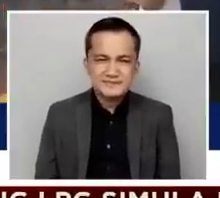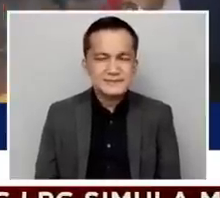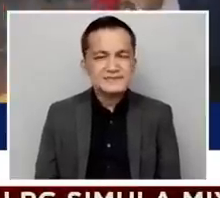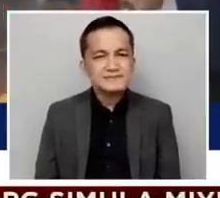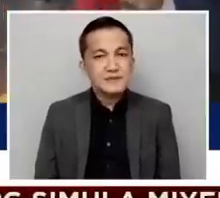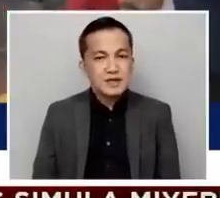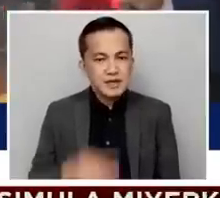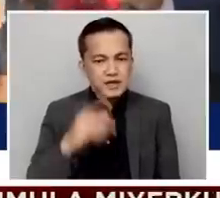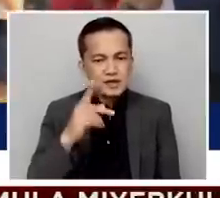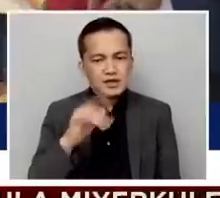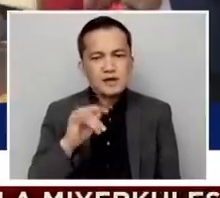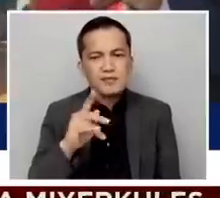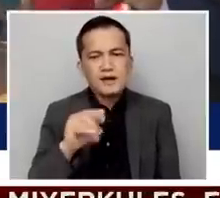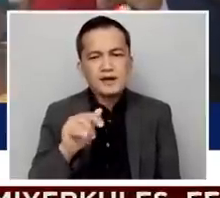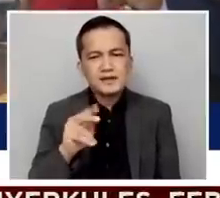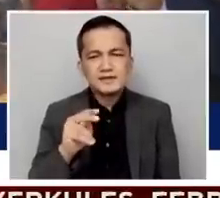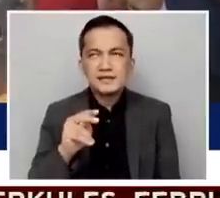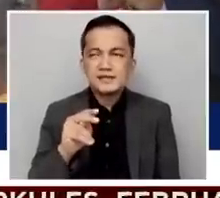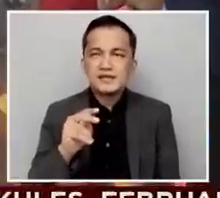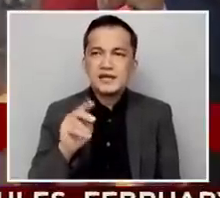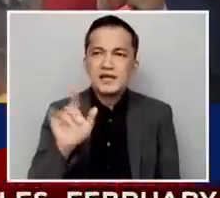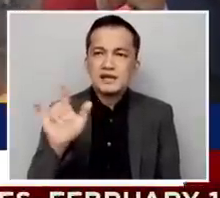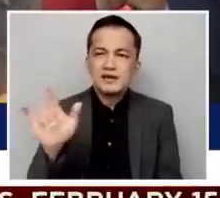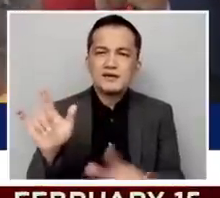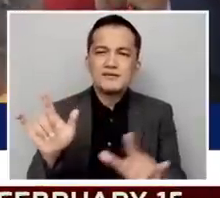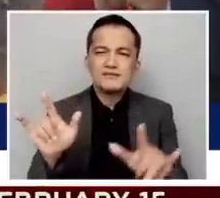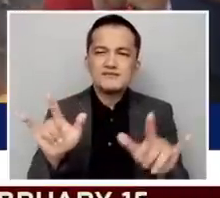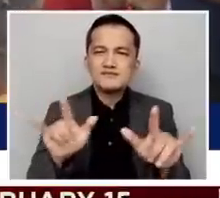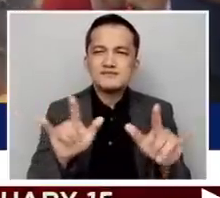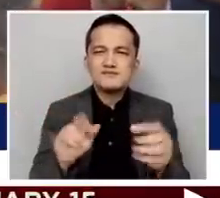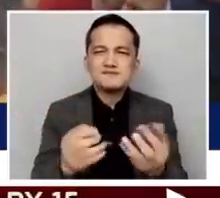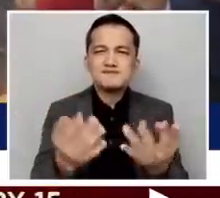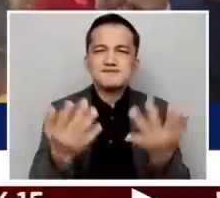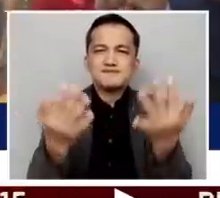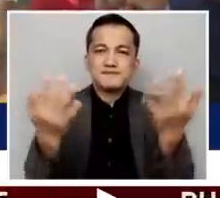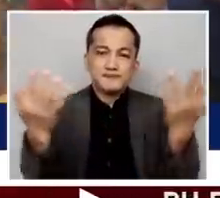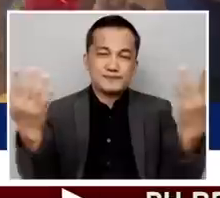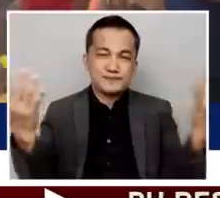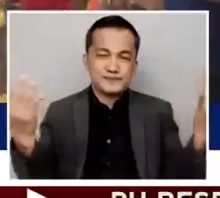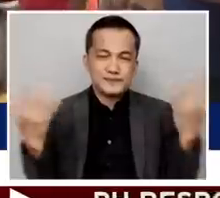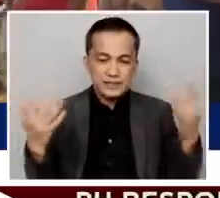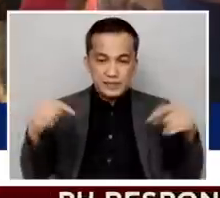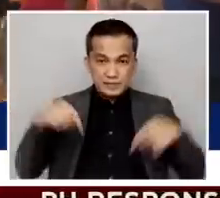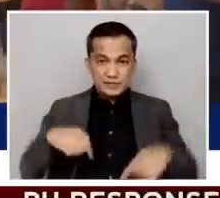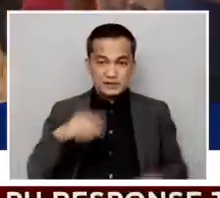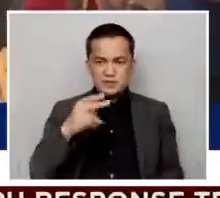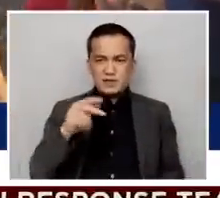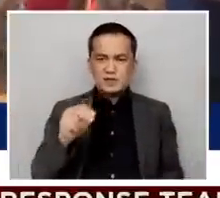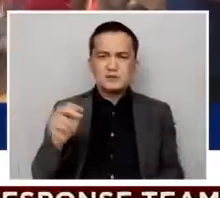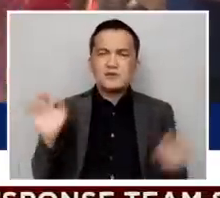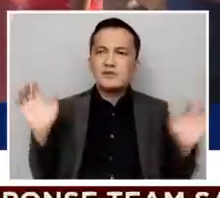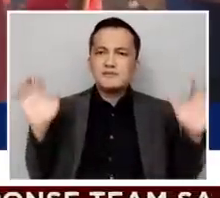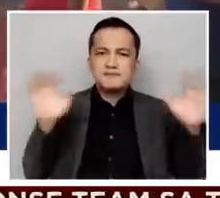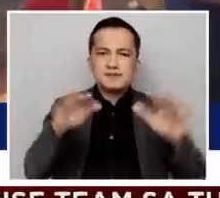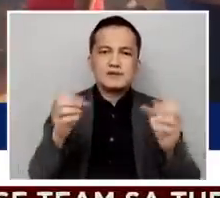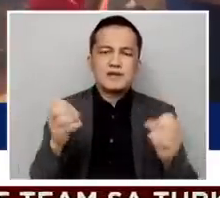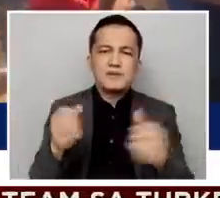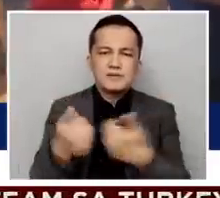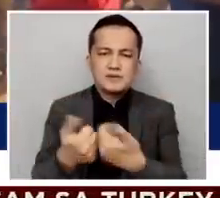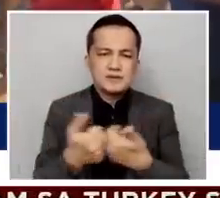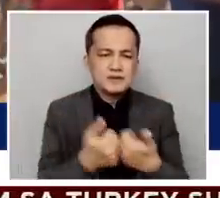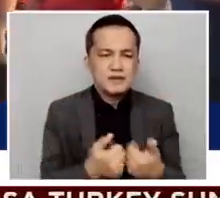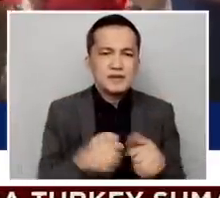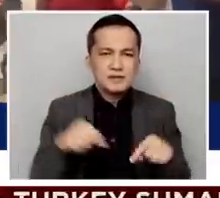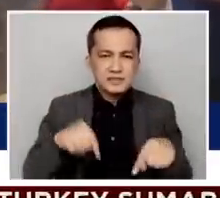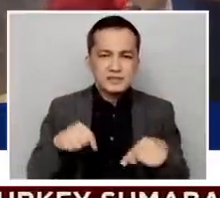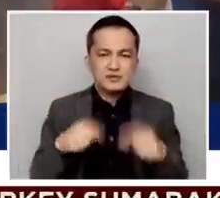Kabayan, ako, love is in the air nga dito sa Mehan Garden sa Maynila dahil sa dami ha ng mga magsing-irog na dito ay pinagdiriwang